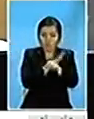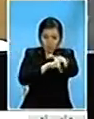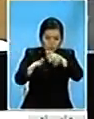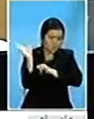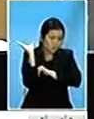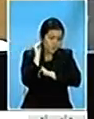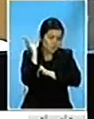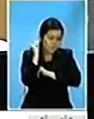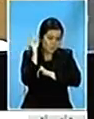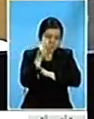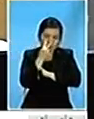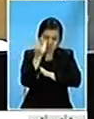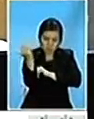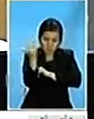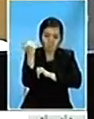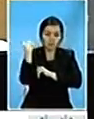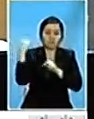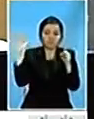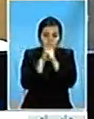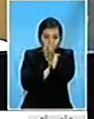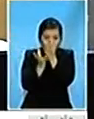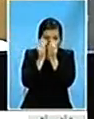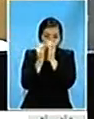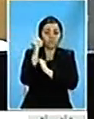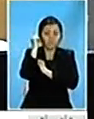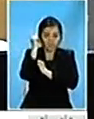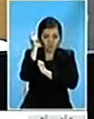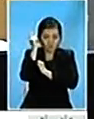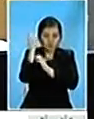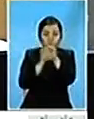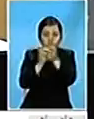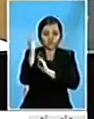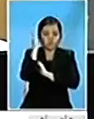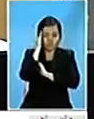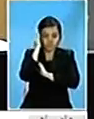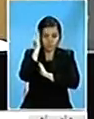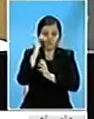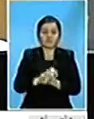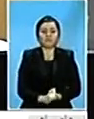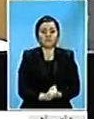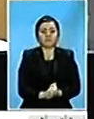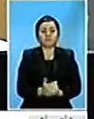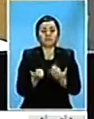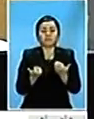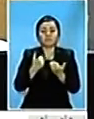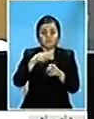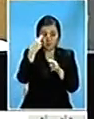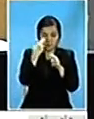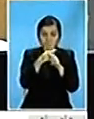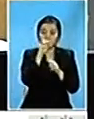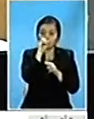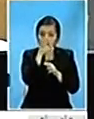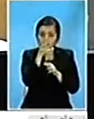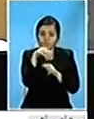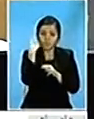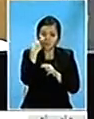กำลังรับชมรับฟังอยู่นะครับขอให้ทำความเข้าใจอย่างนี้นะครับเดี๋ยวผมจะแจ้งรายชื่อท่านจะ